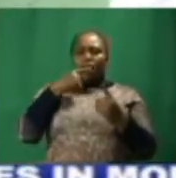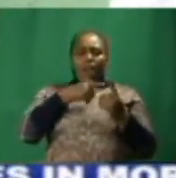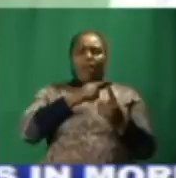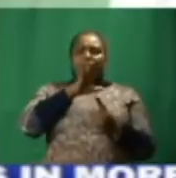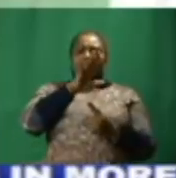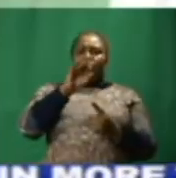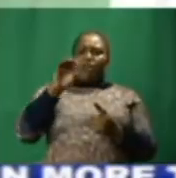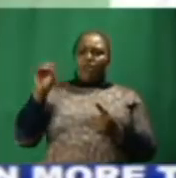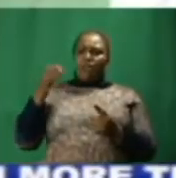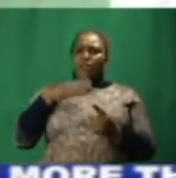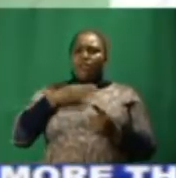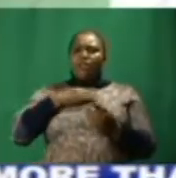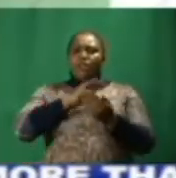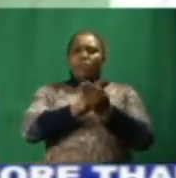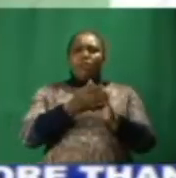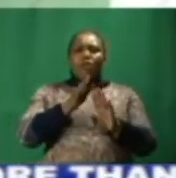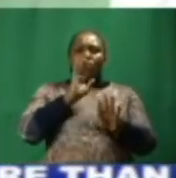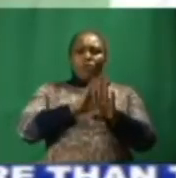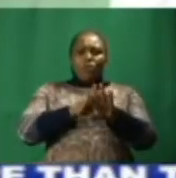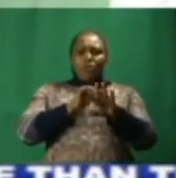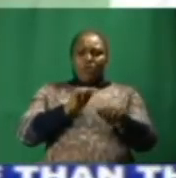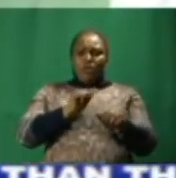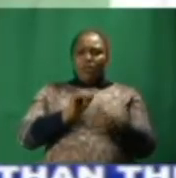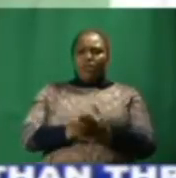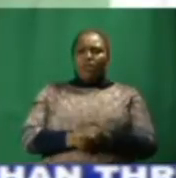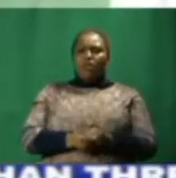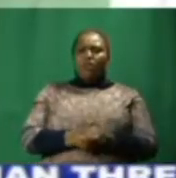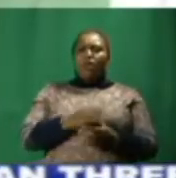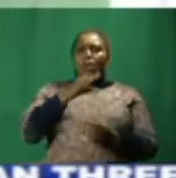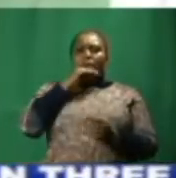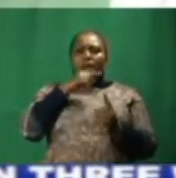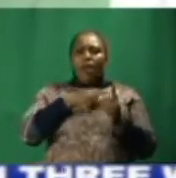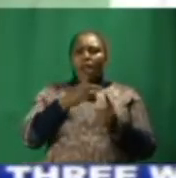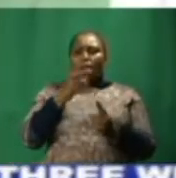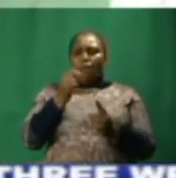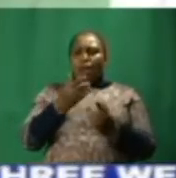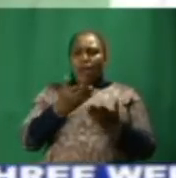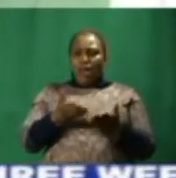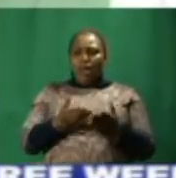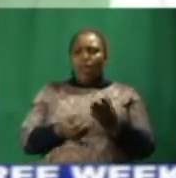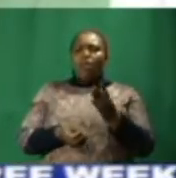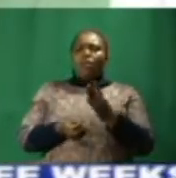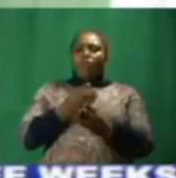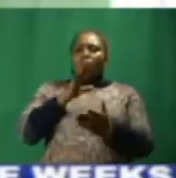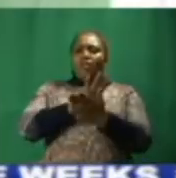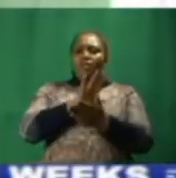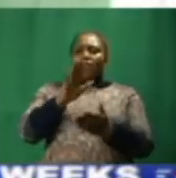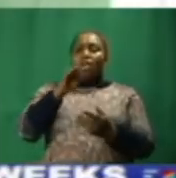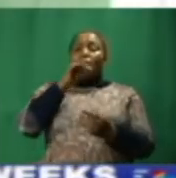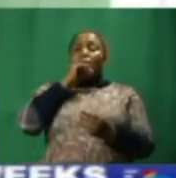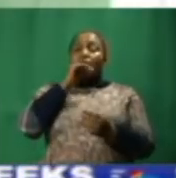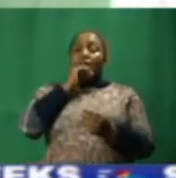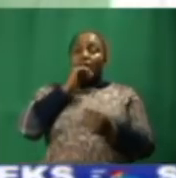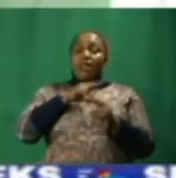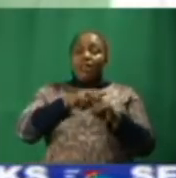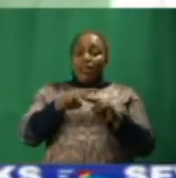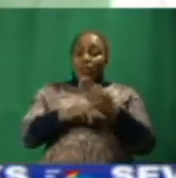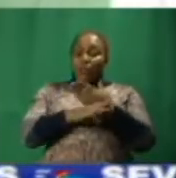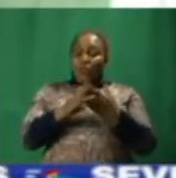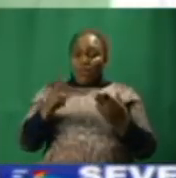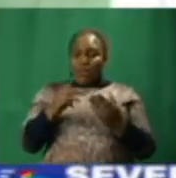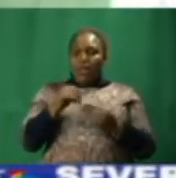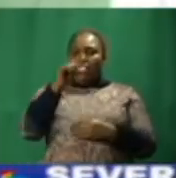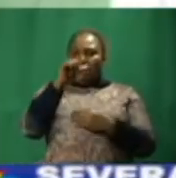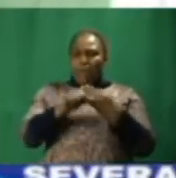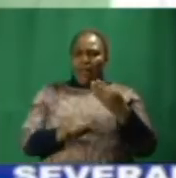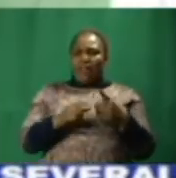leyo sisengayakhe imali yala sicale 15 le ifike etake yaphela iyaphela